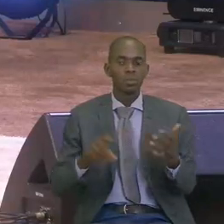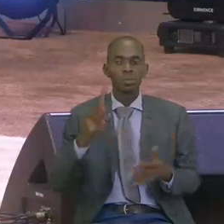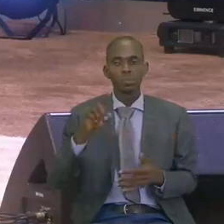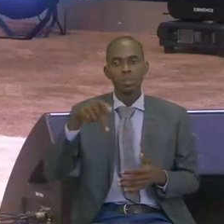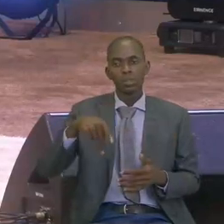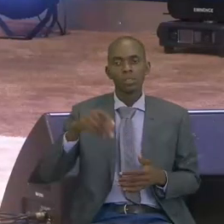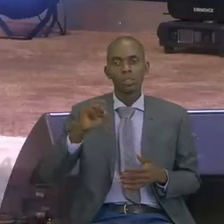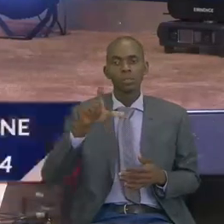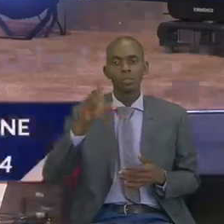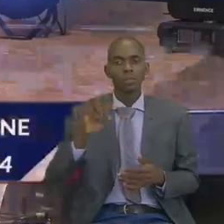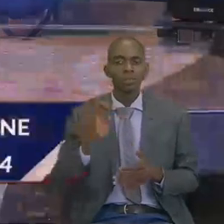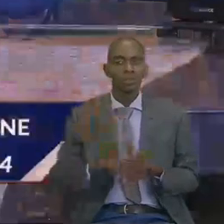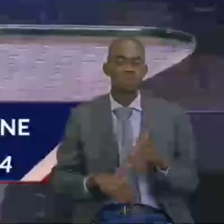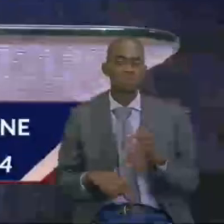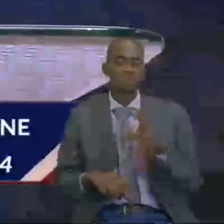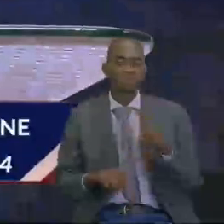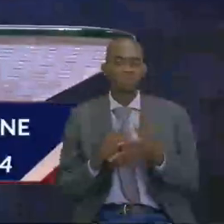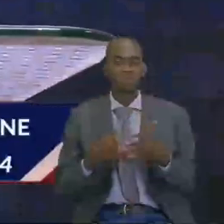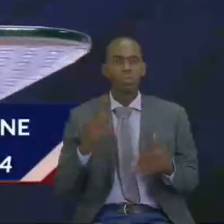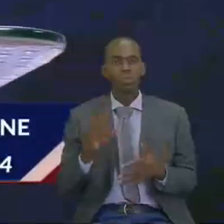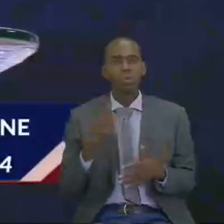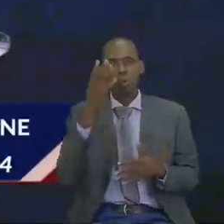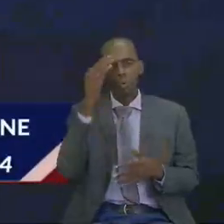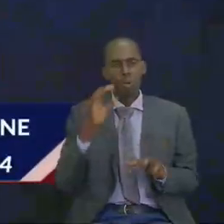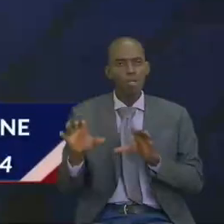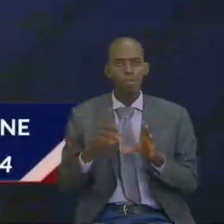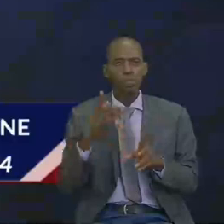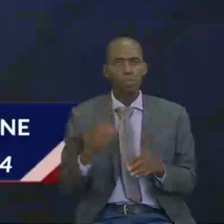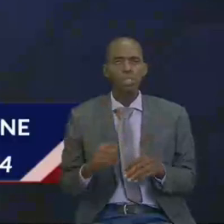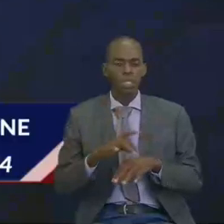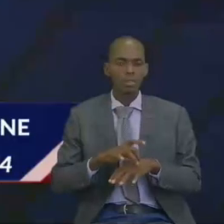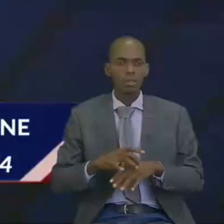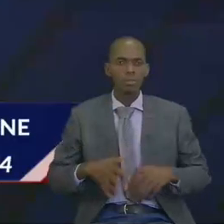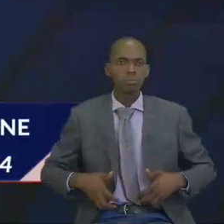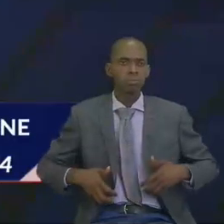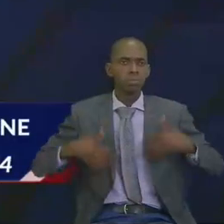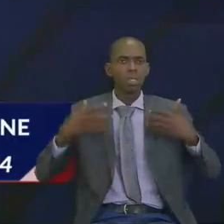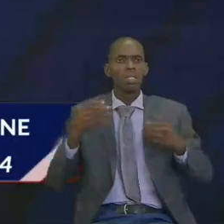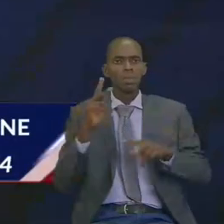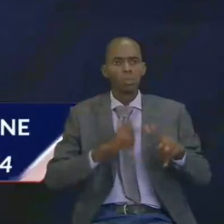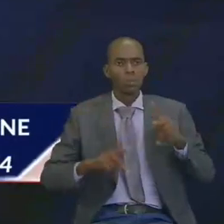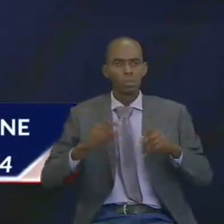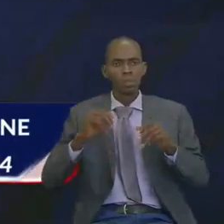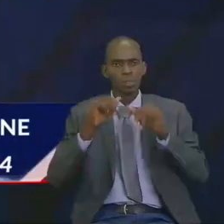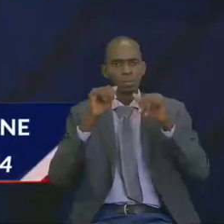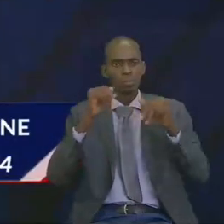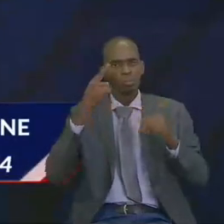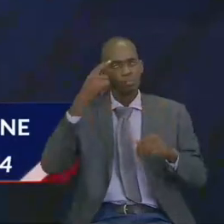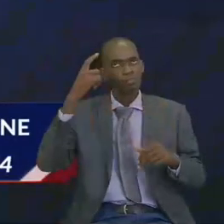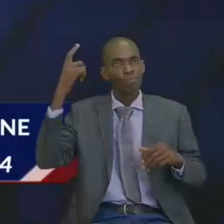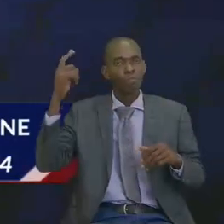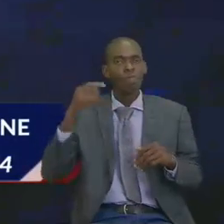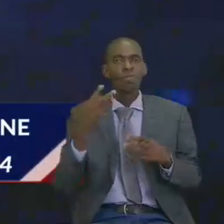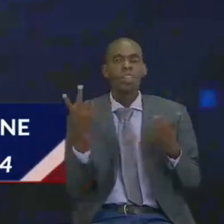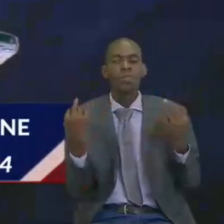Psaume 2, verset 1. Pourquoi ce tumulte? Psaume 2, verset 1. Pourquoi ce tumulte parmi les nations? Ces